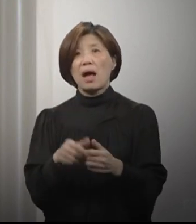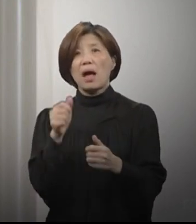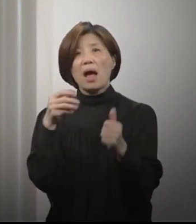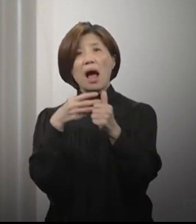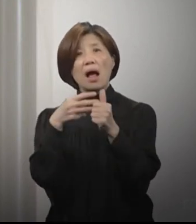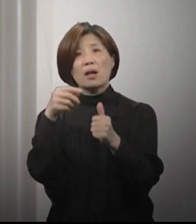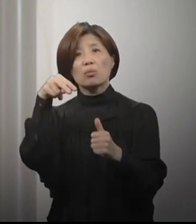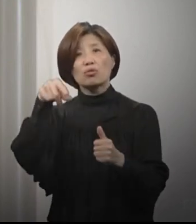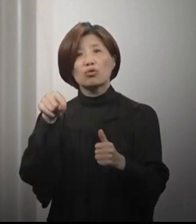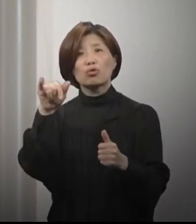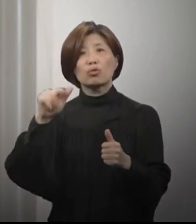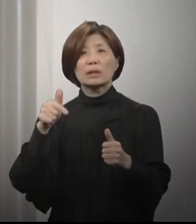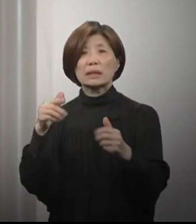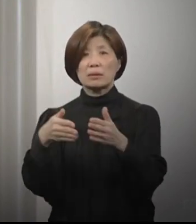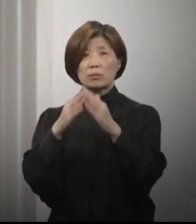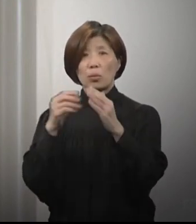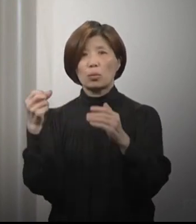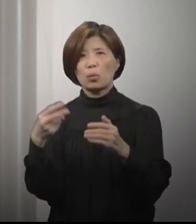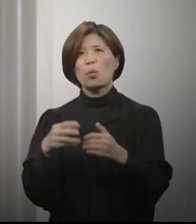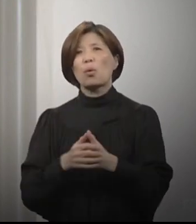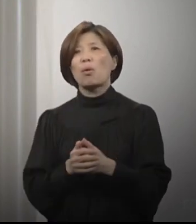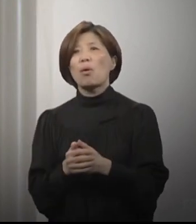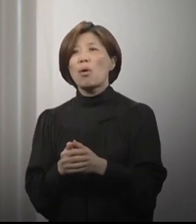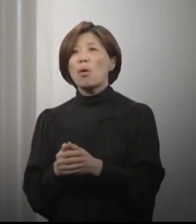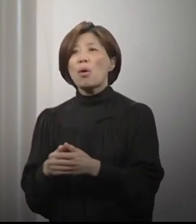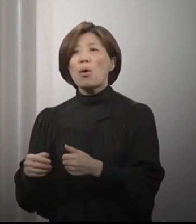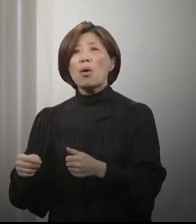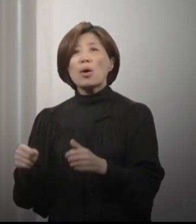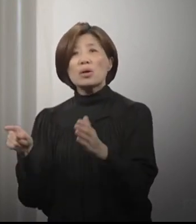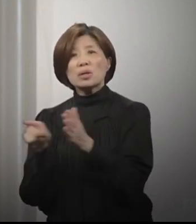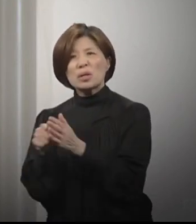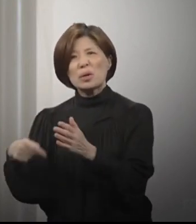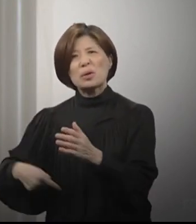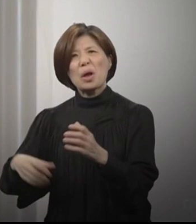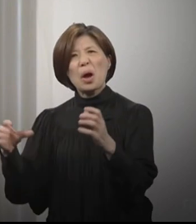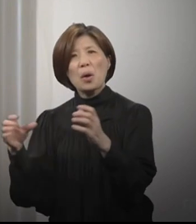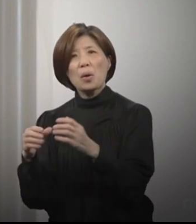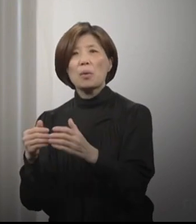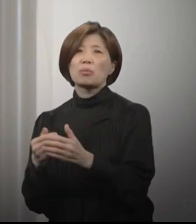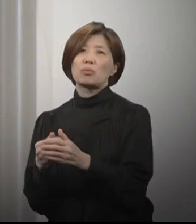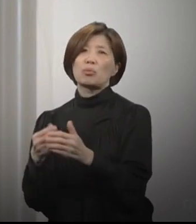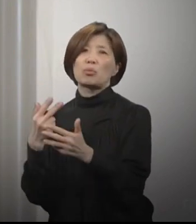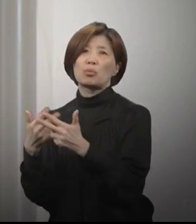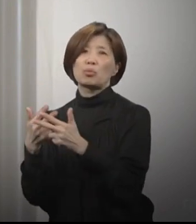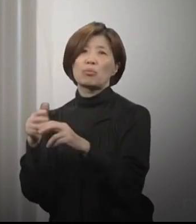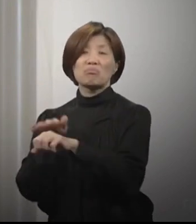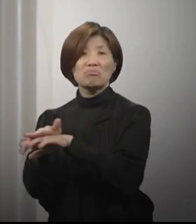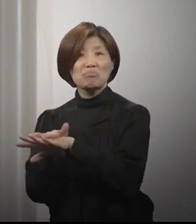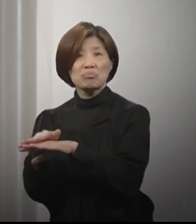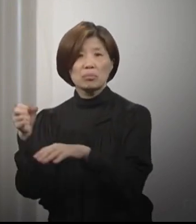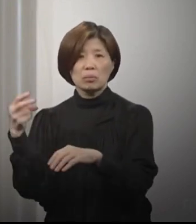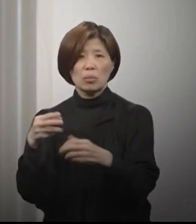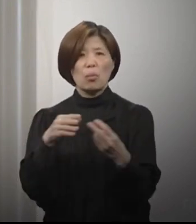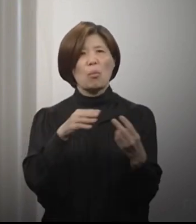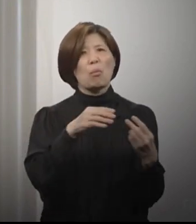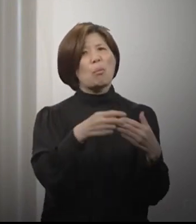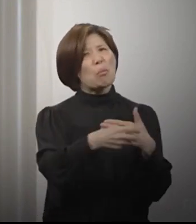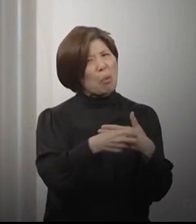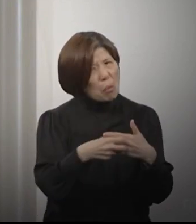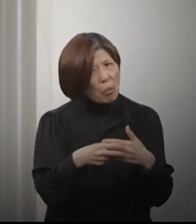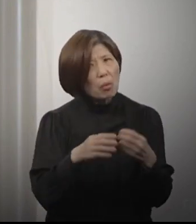신용협동조합을 설립하여 가난한 제주도민들이 일어설 수 있게 도왔으며 병원과